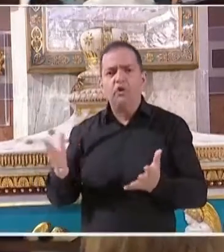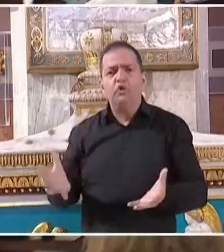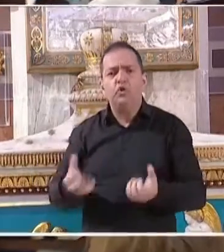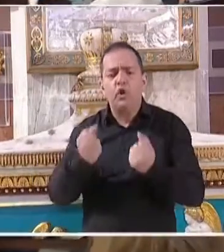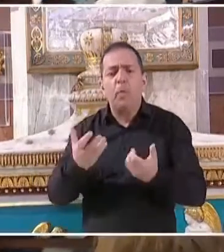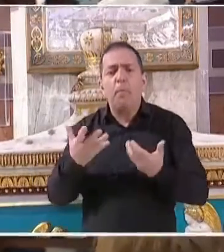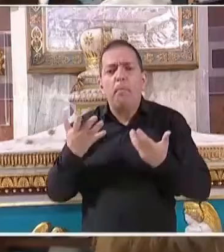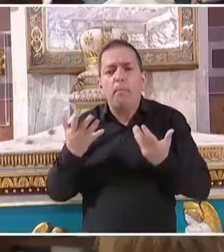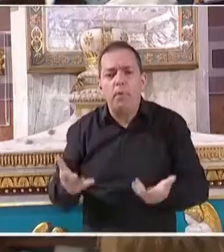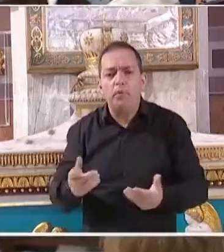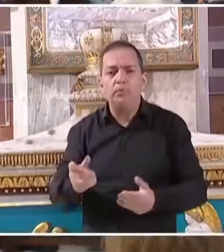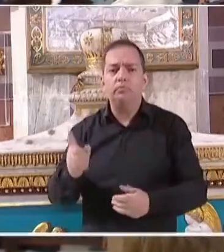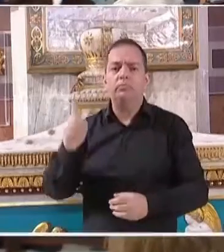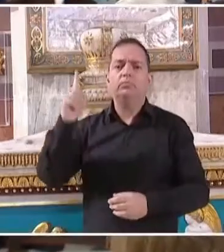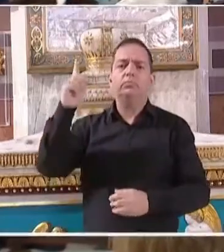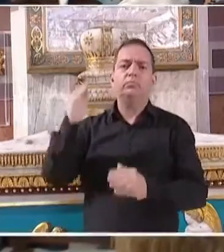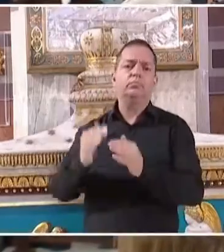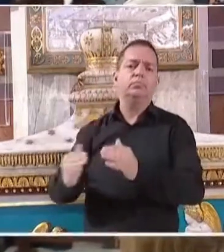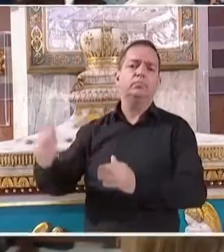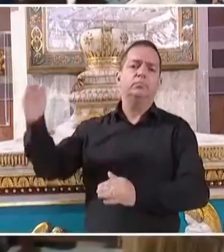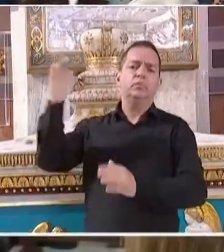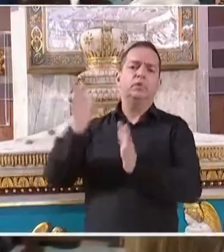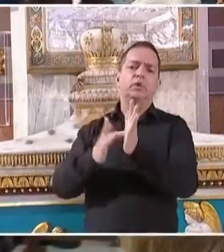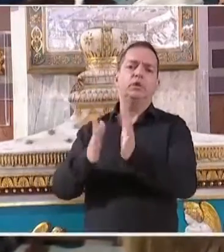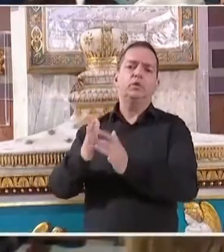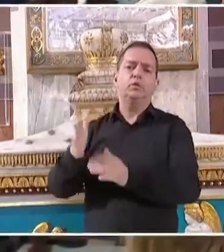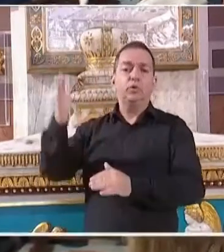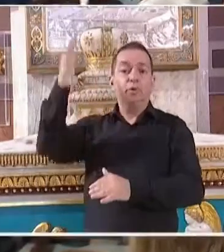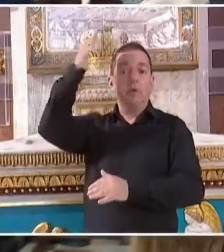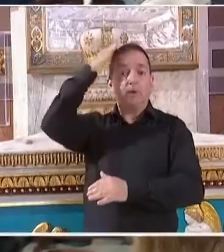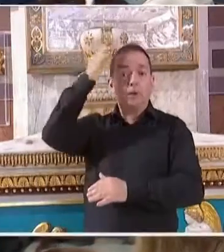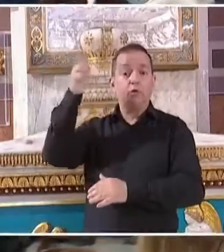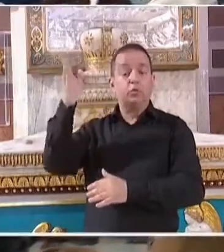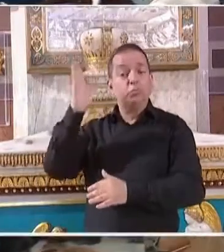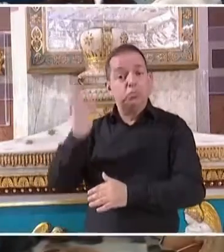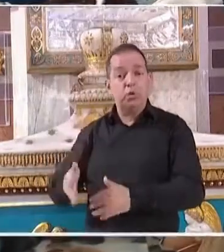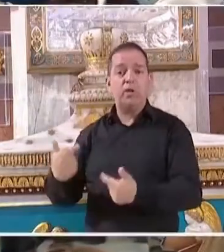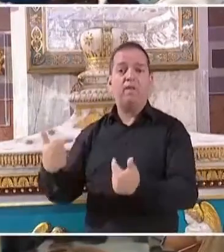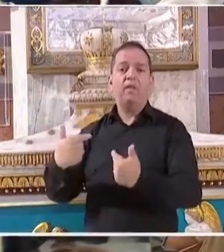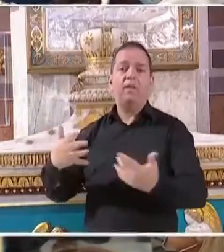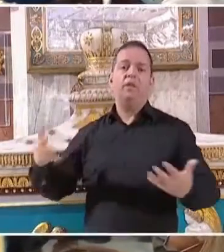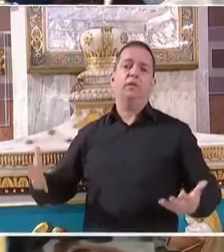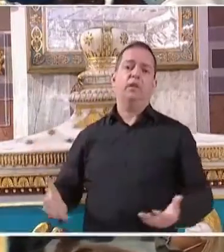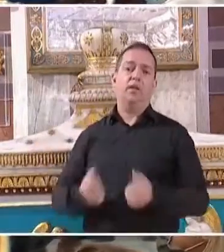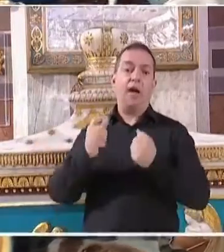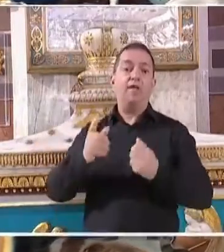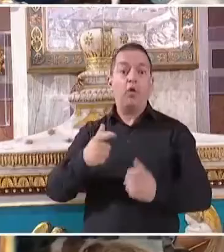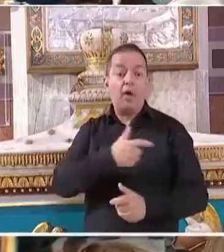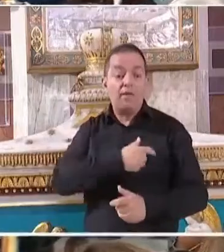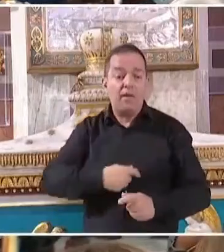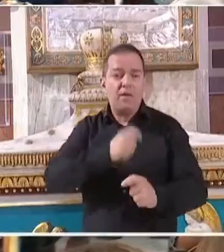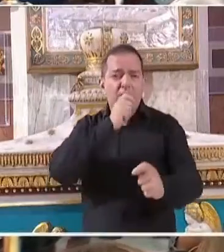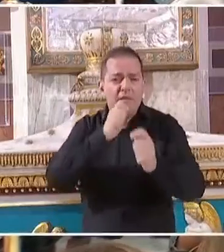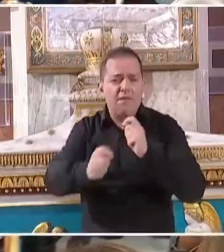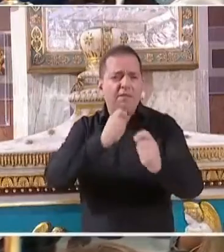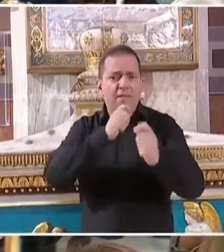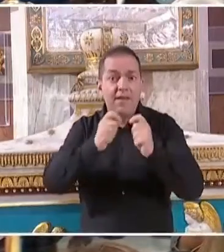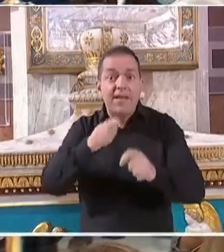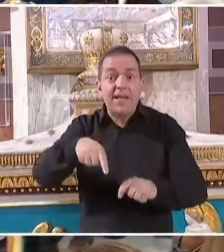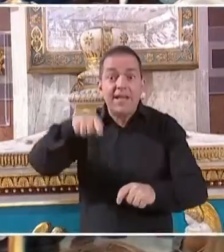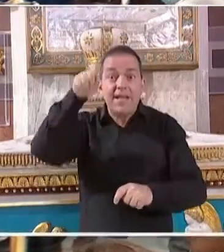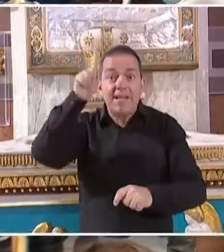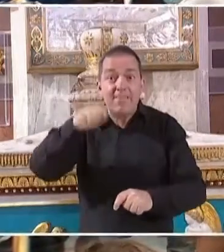Ιησούς Χριστός. Αυτό είναι το κήρυγμα της Εκκλησίας από την ημέρα της